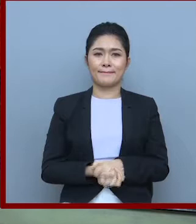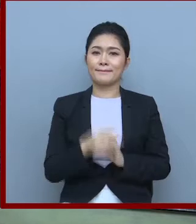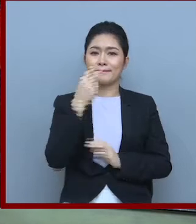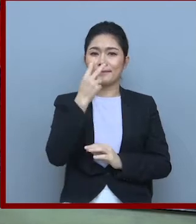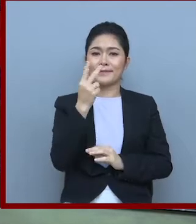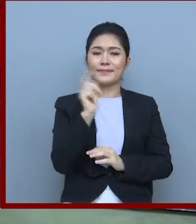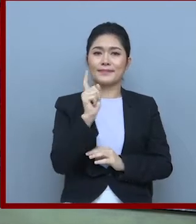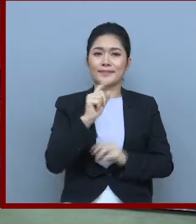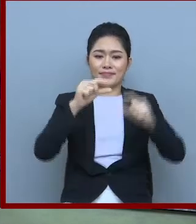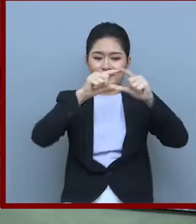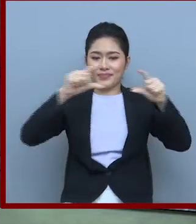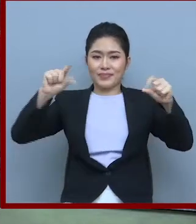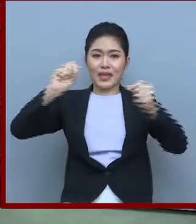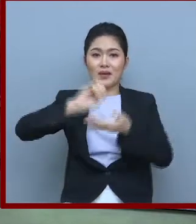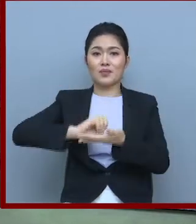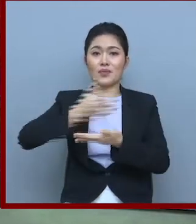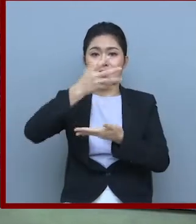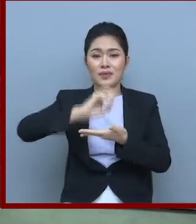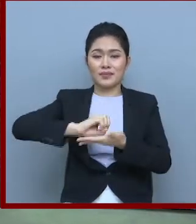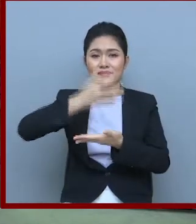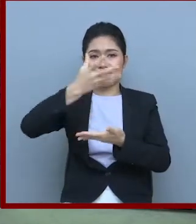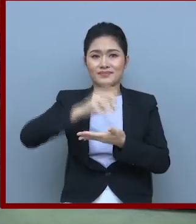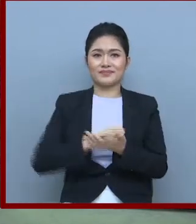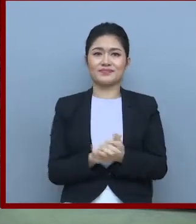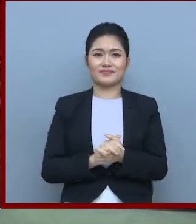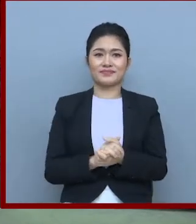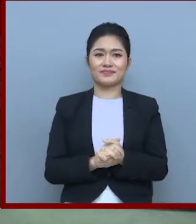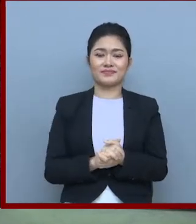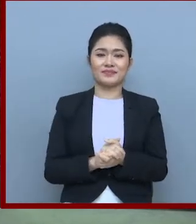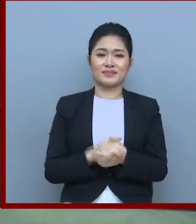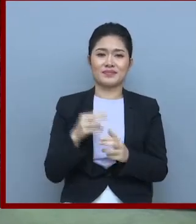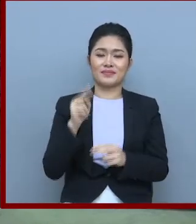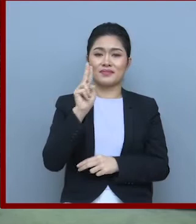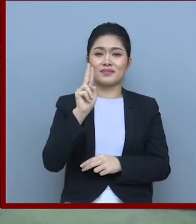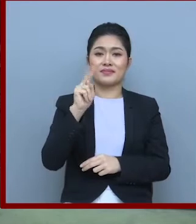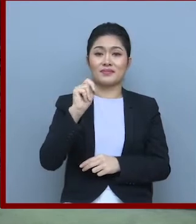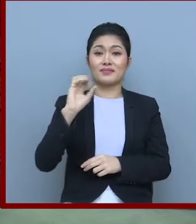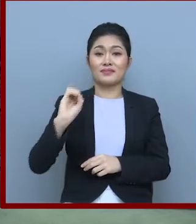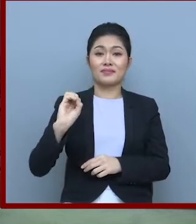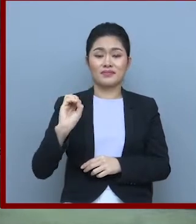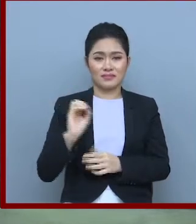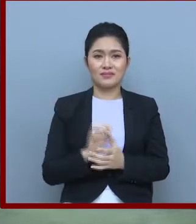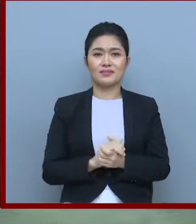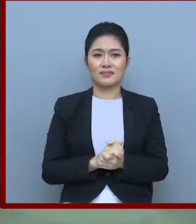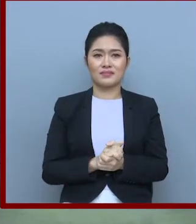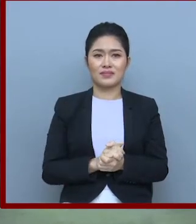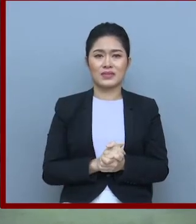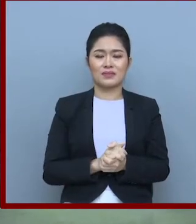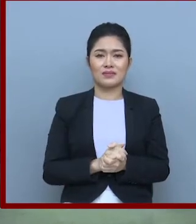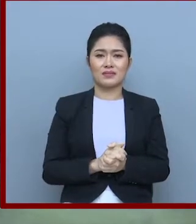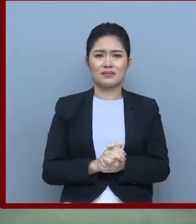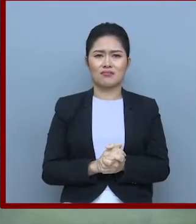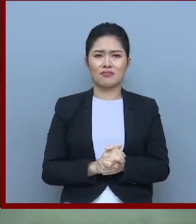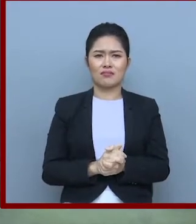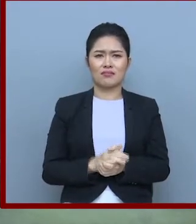เราไปที่โปรแกรมของเราเลยครับไปที่โปรแกรมตัว Arduino เลยก่อนอื่นเนี่ยเราต้องมัน